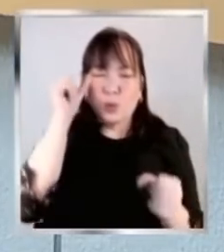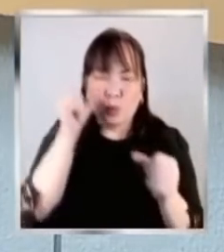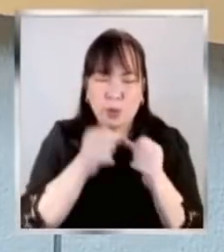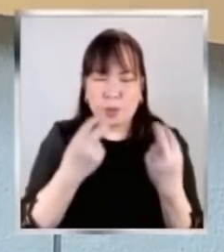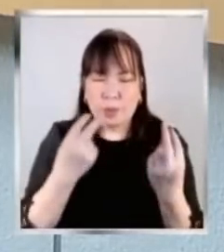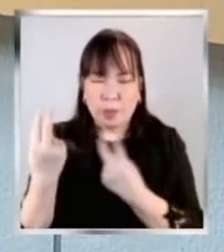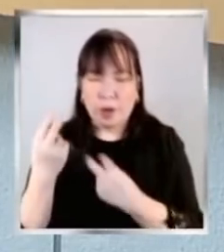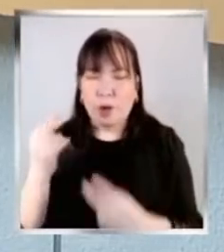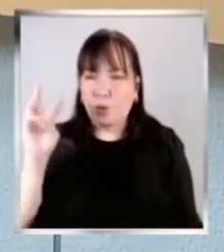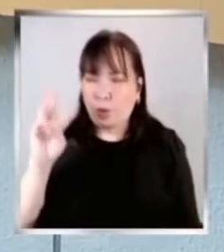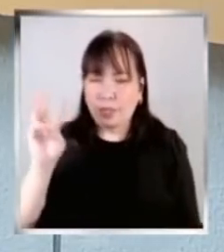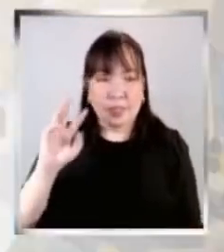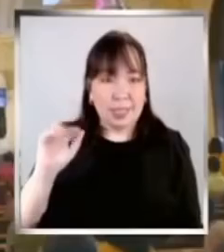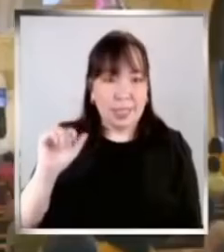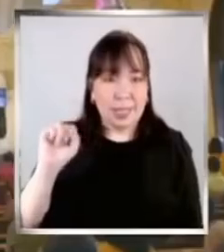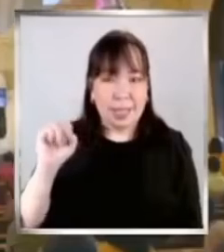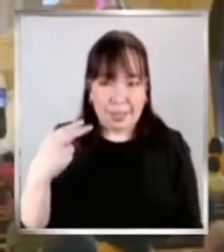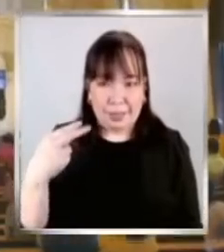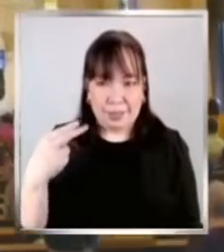ng Abo.